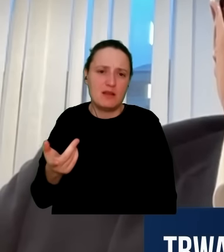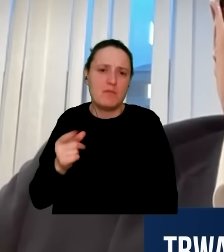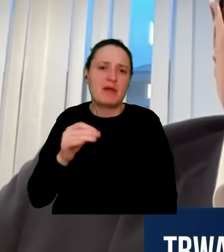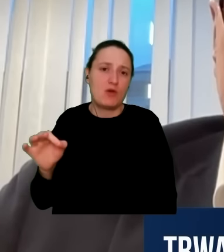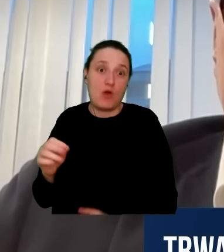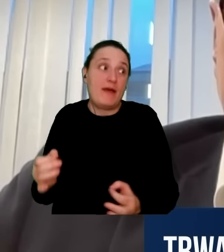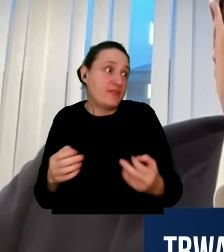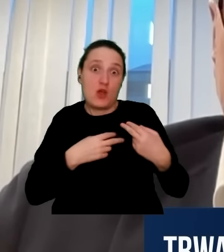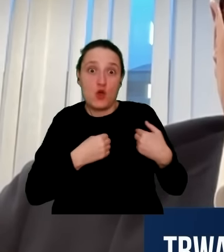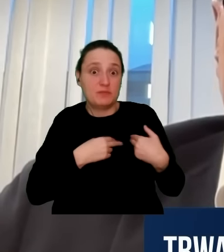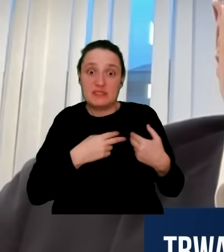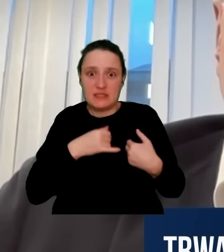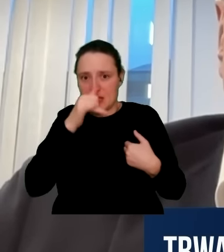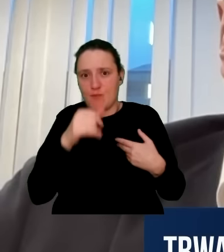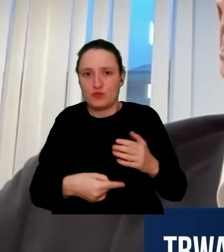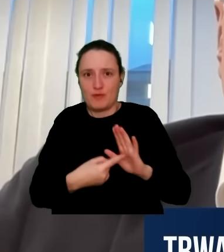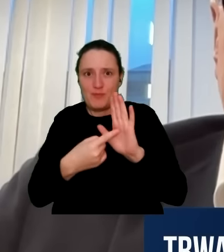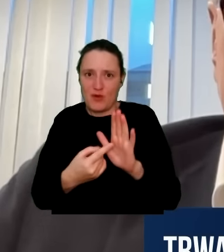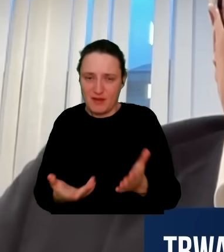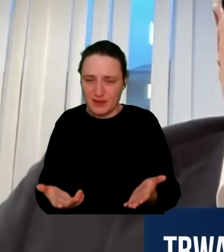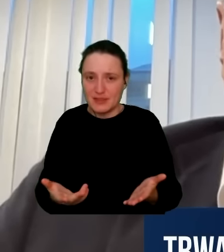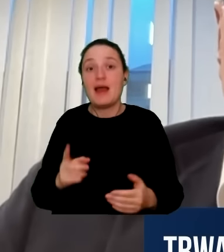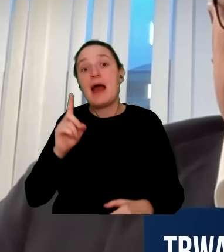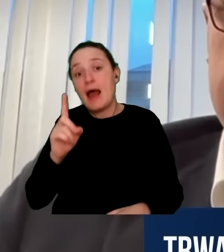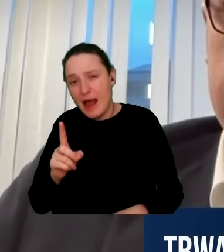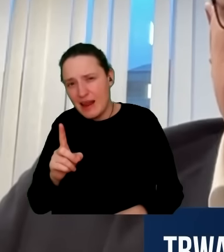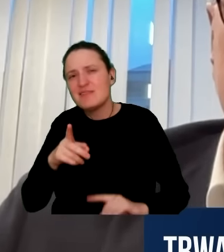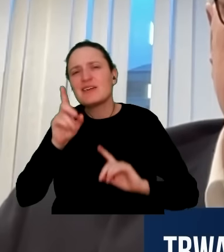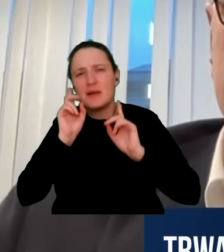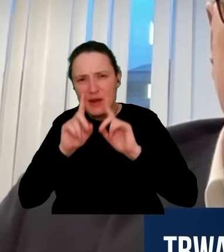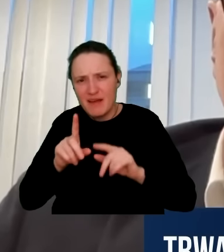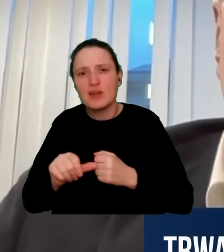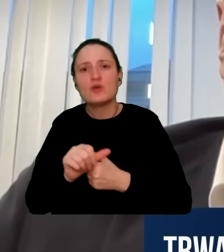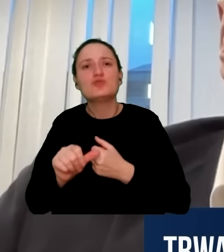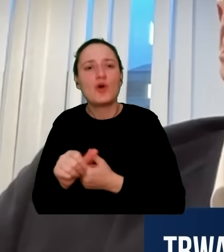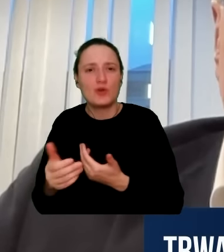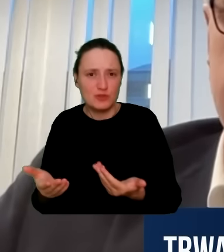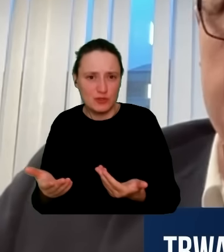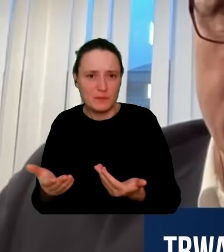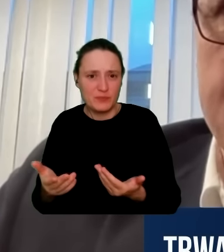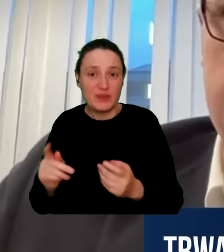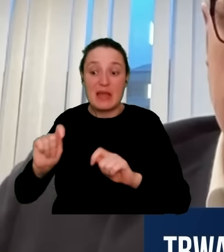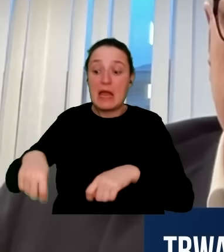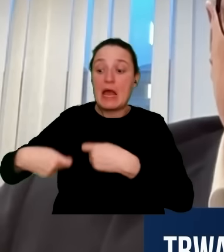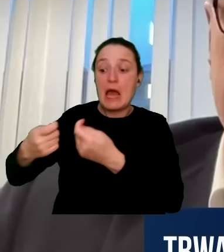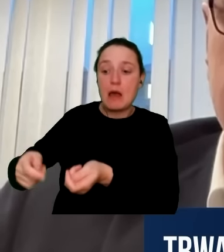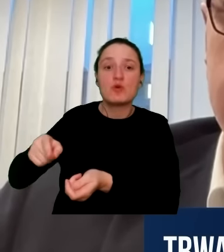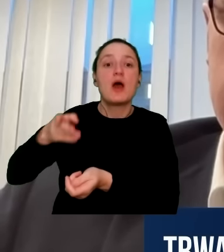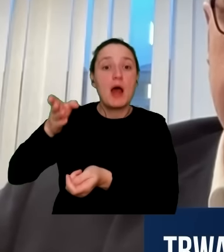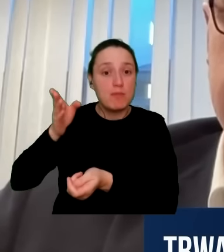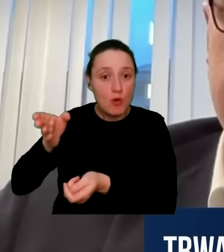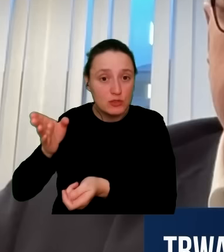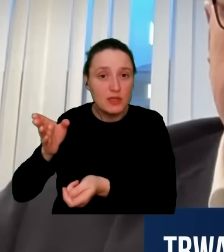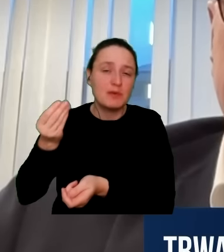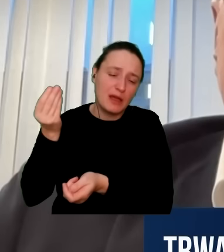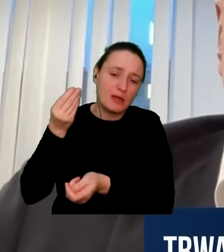w żaden sposób ustalić, stwierdzić, ale ex post chodzi o to, żeby stworzyć coś, co później przez lata być może będzie